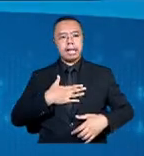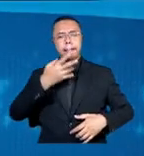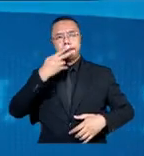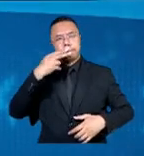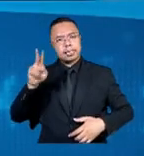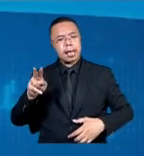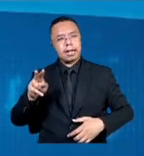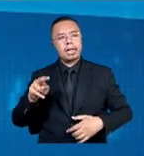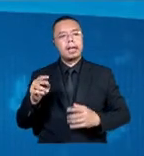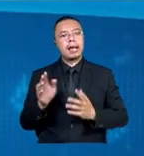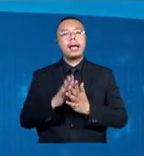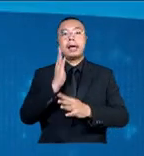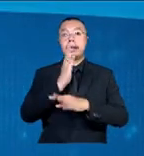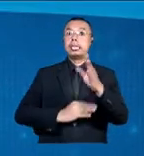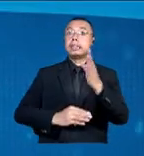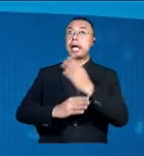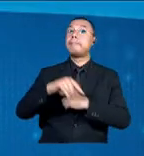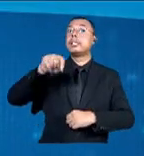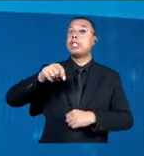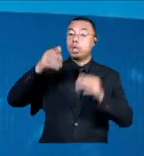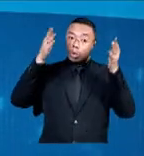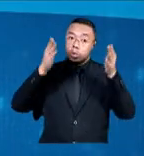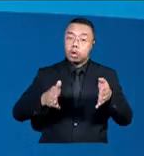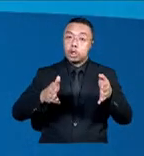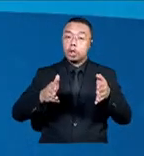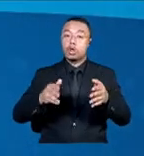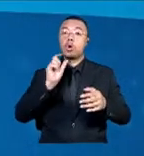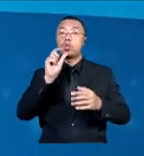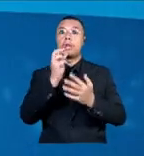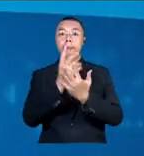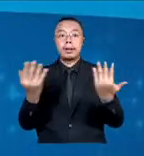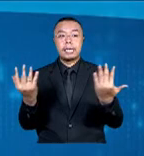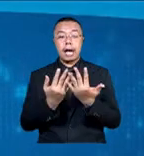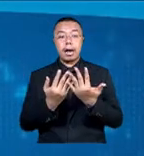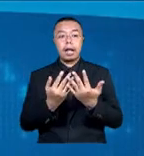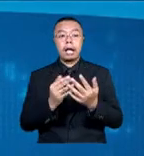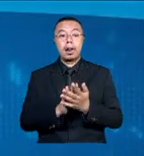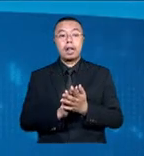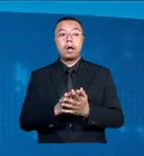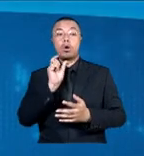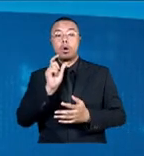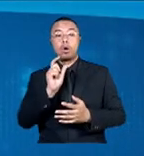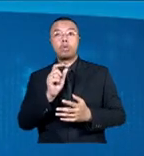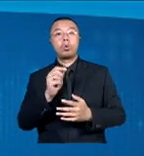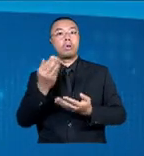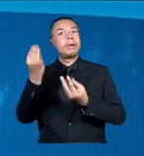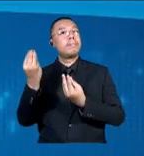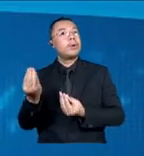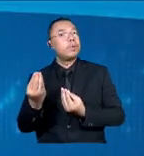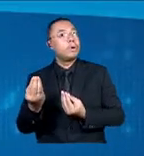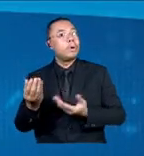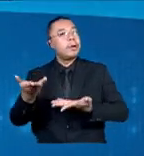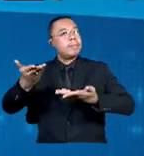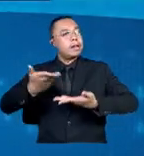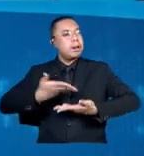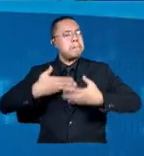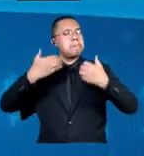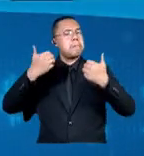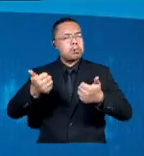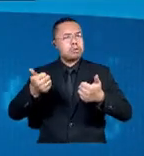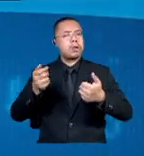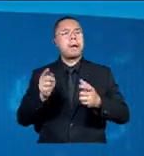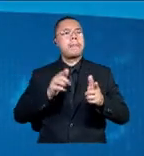yakin teman-teman penyandang disabilitas, khususnya dan masyarakat pada umumnya menyambut baik dengan